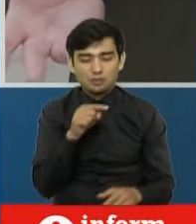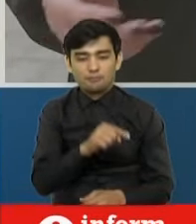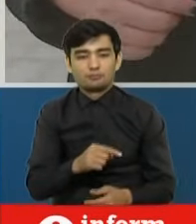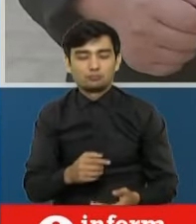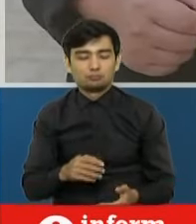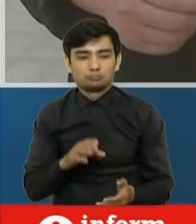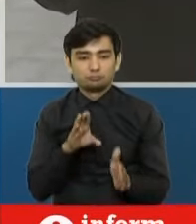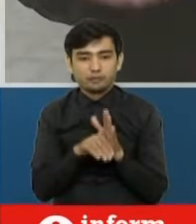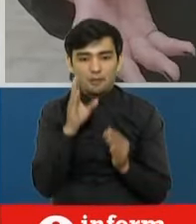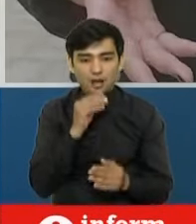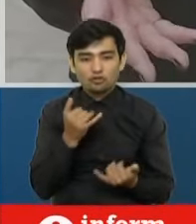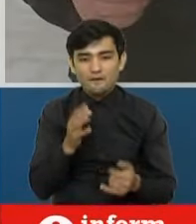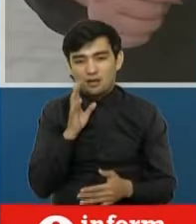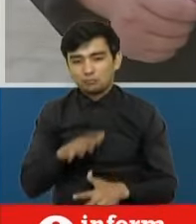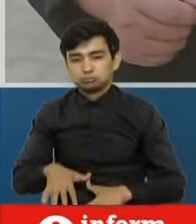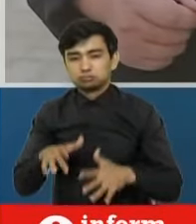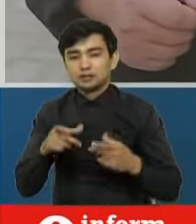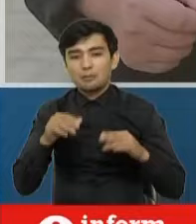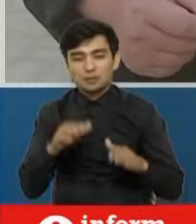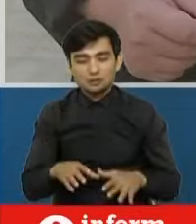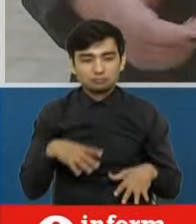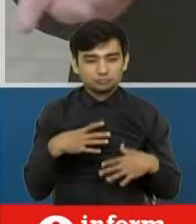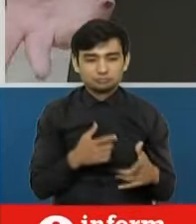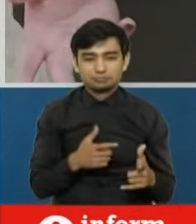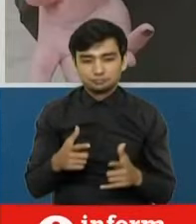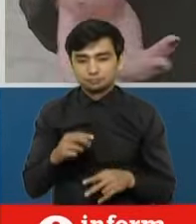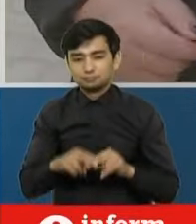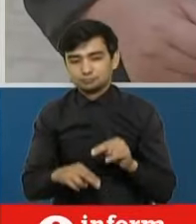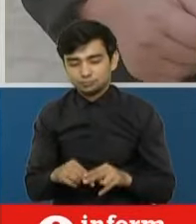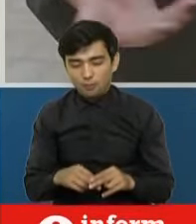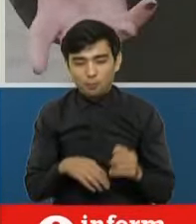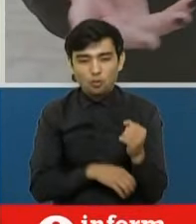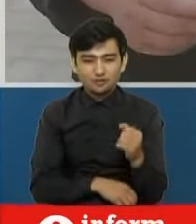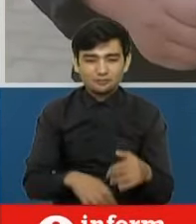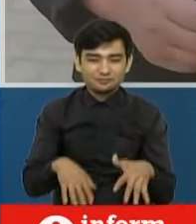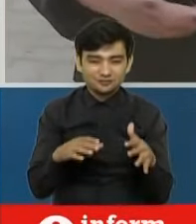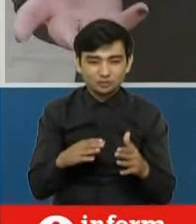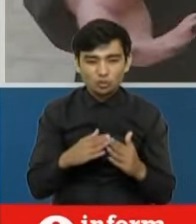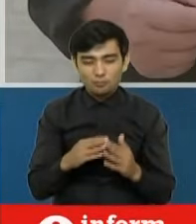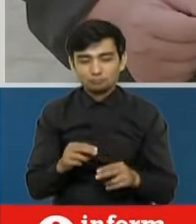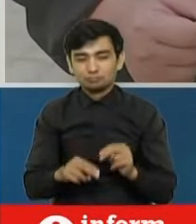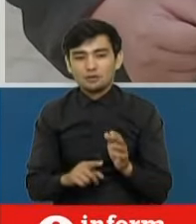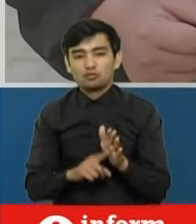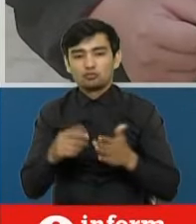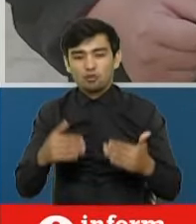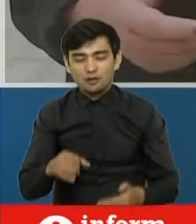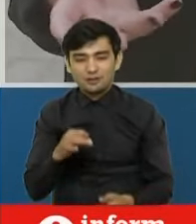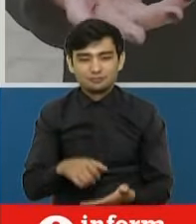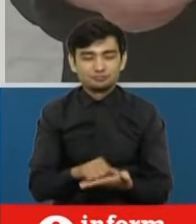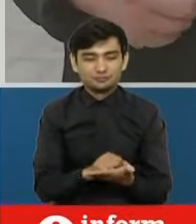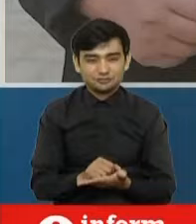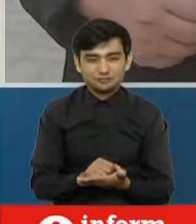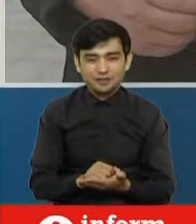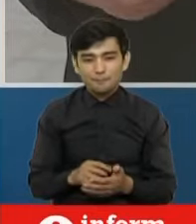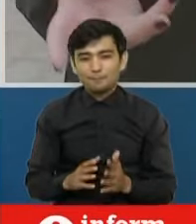басқан өзге өңірлерде тасқыннан кейінгі құрылыс жұмыстары басталып кетті. Жалпы табиғи апат егістік науқанына